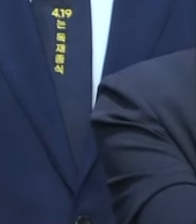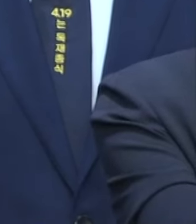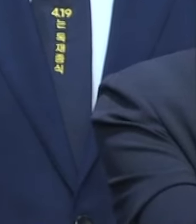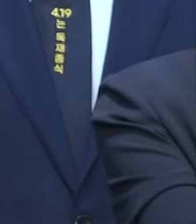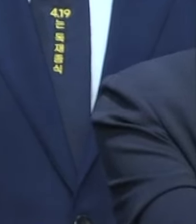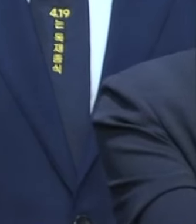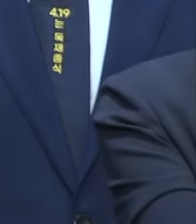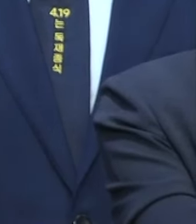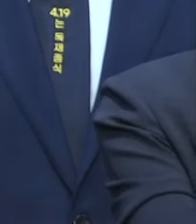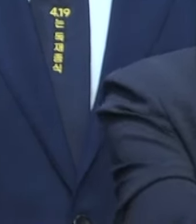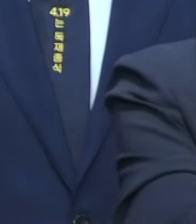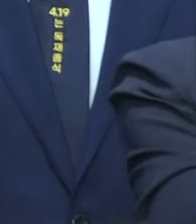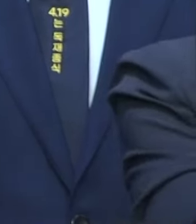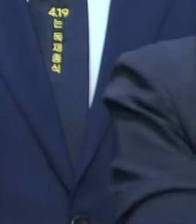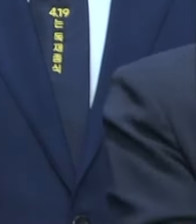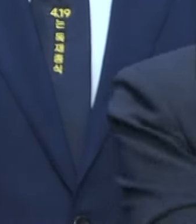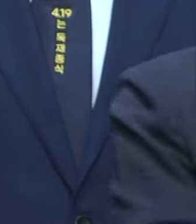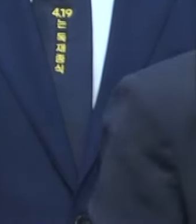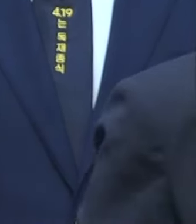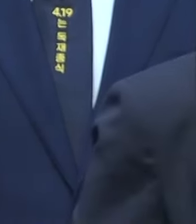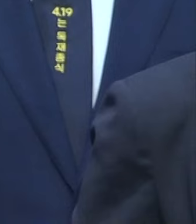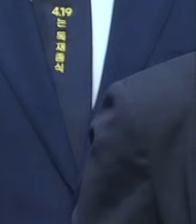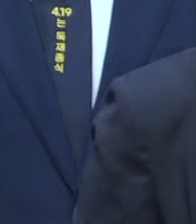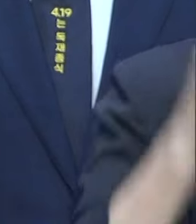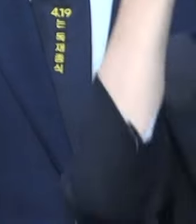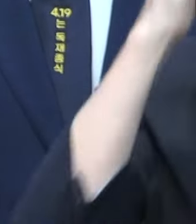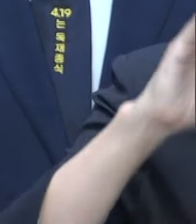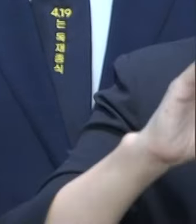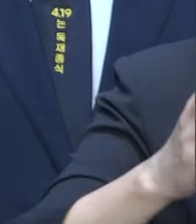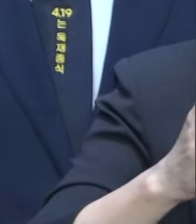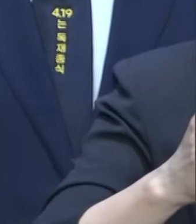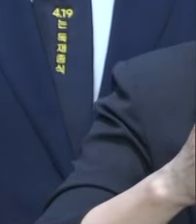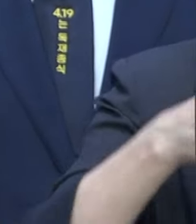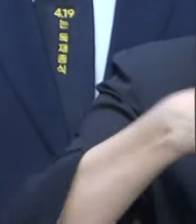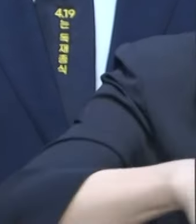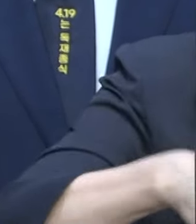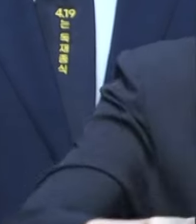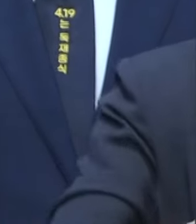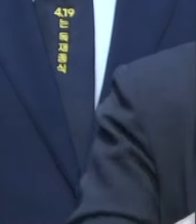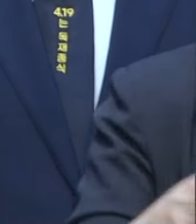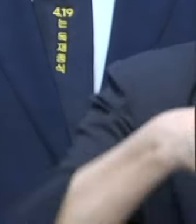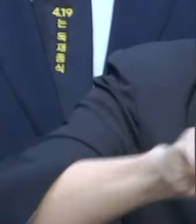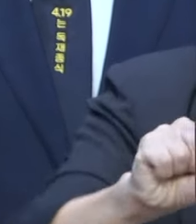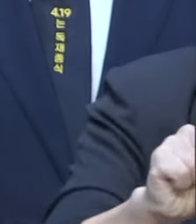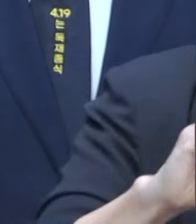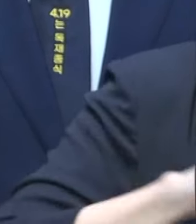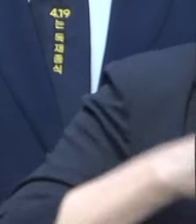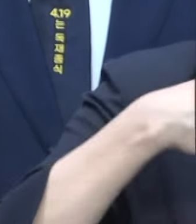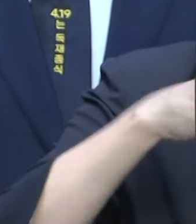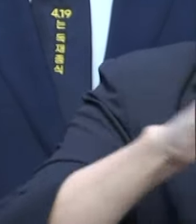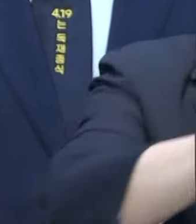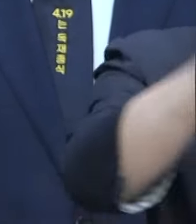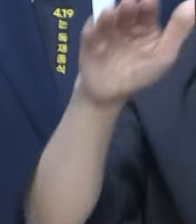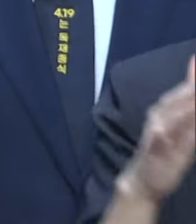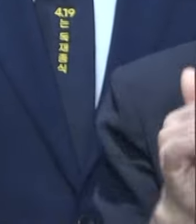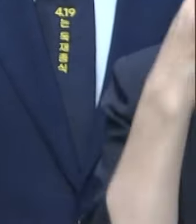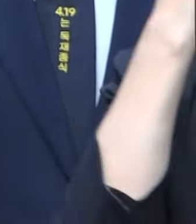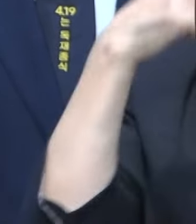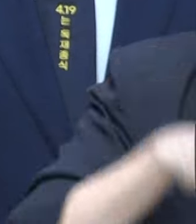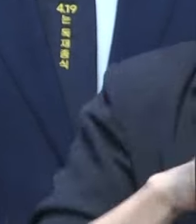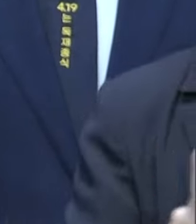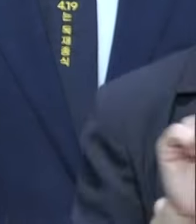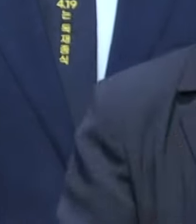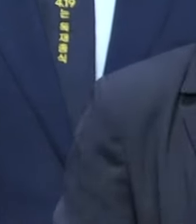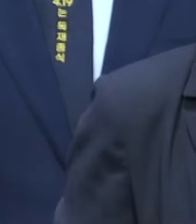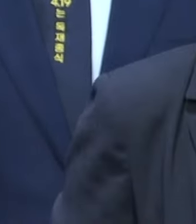군통수권 행사하겠습니다 지금 대한민국의 자녀를 군에 보낸 무수히 많은 가정에 부모들은 어떤